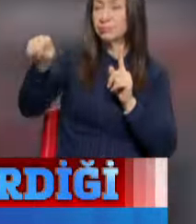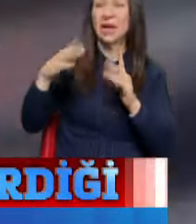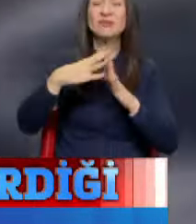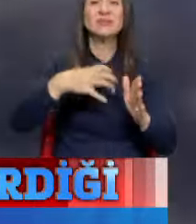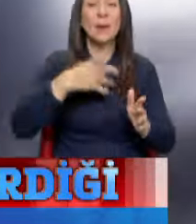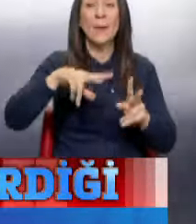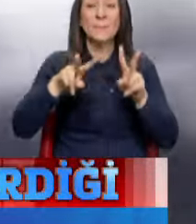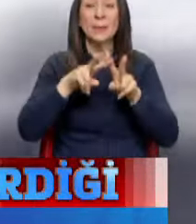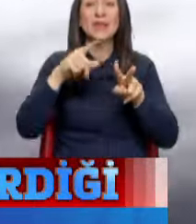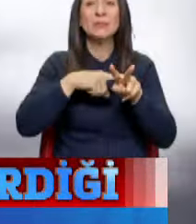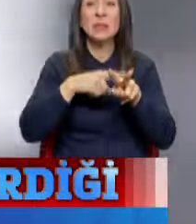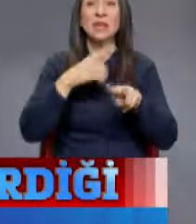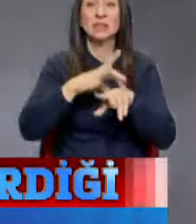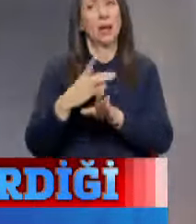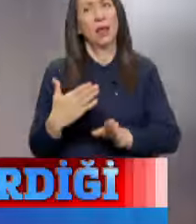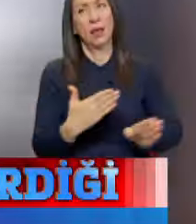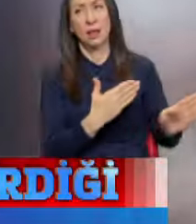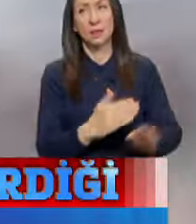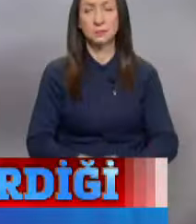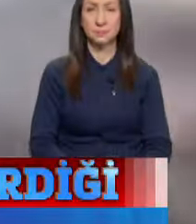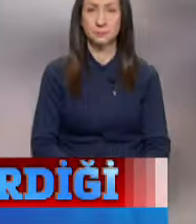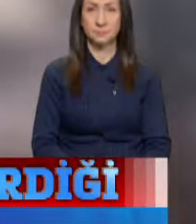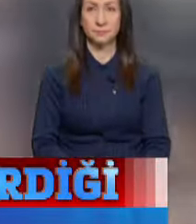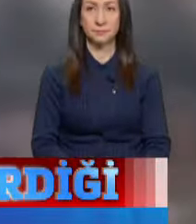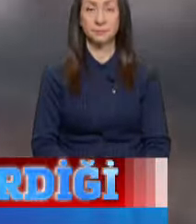sahiplerinden Mehmet Yılmaz yaralandı hastaneye